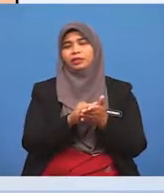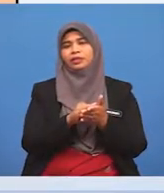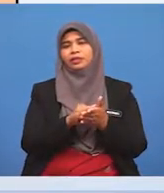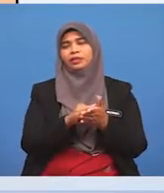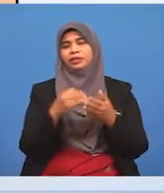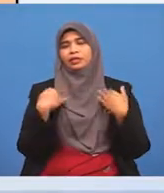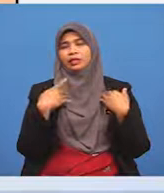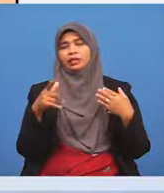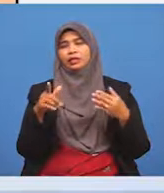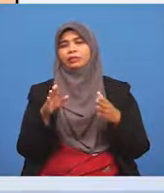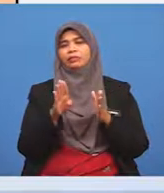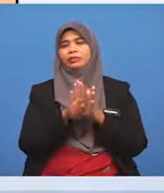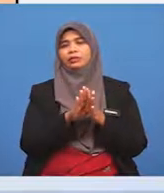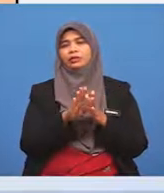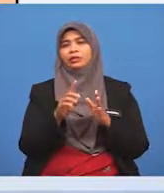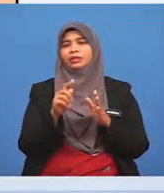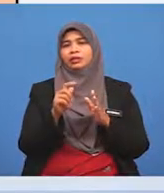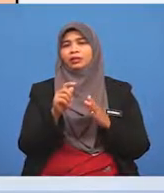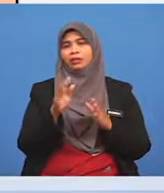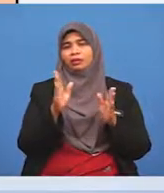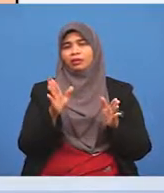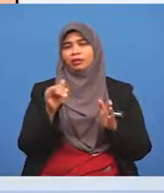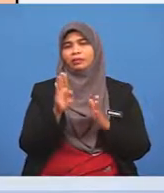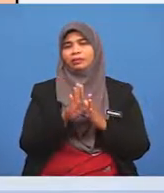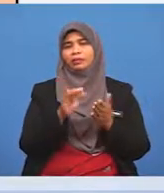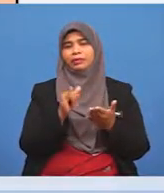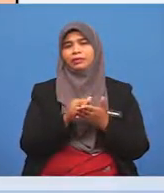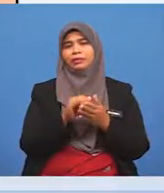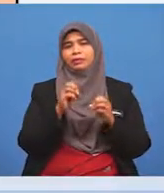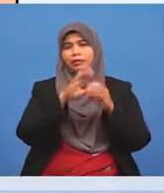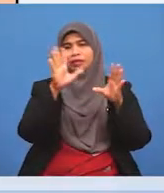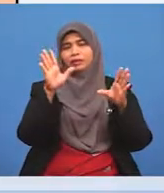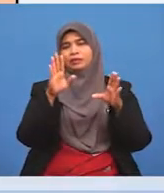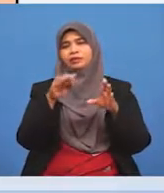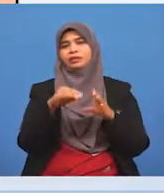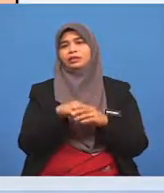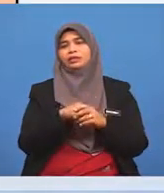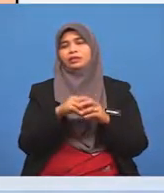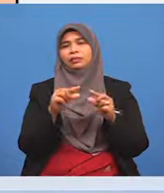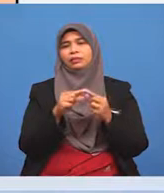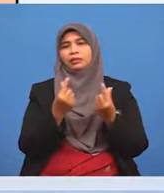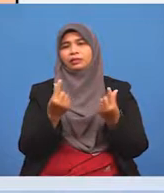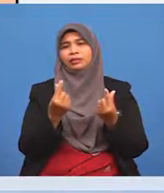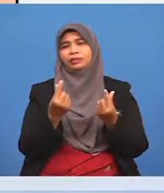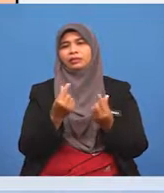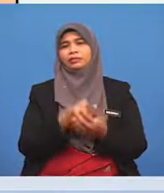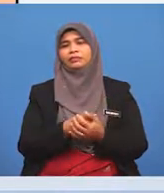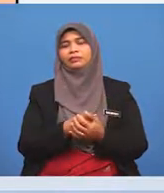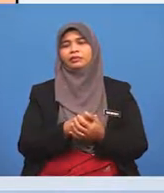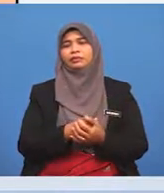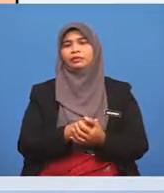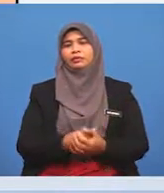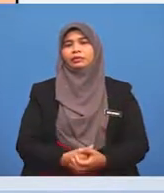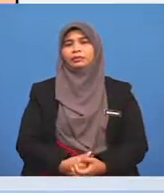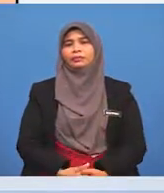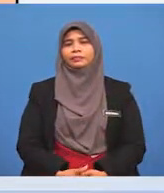ayat 22 surah Ar-Rum. A'udzubillahi minasyaitonirrajim. Wa min ayatihi